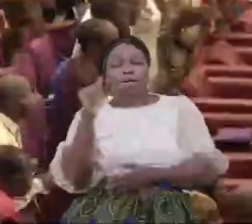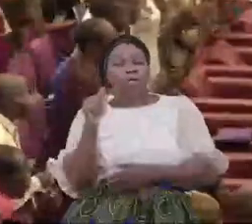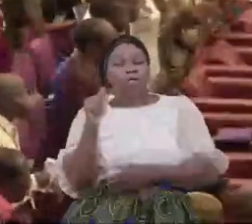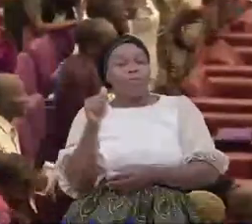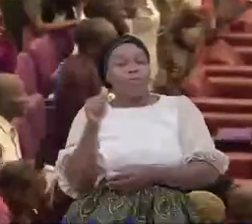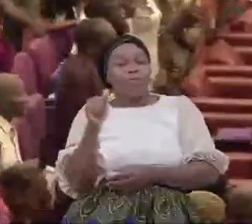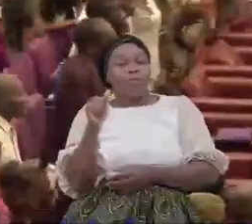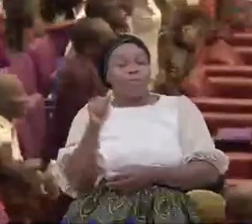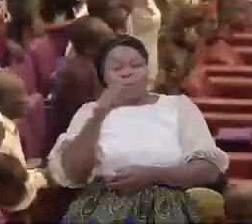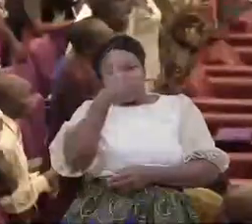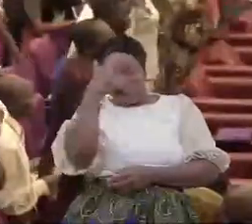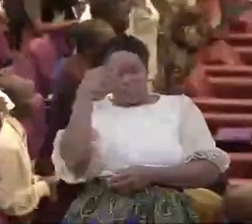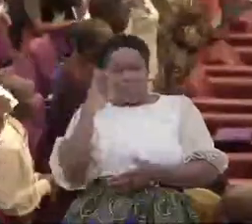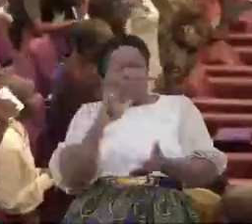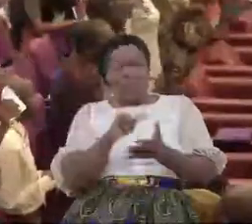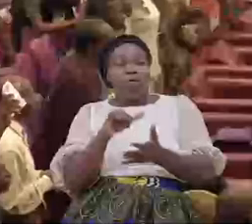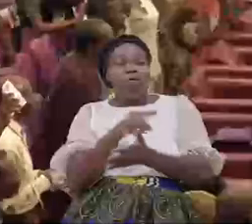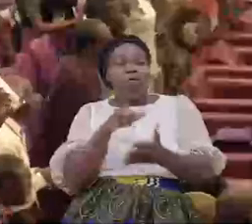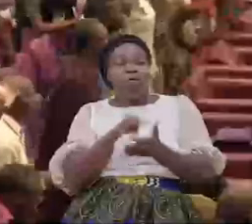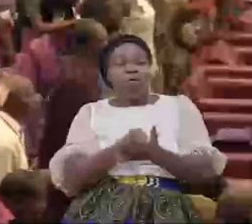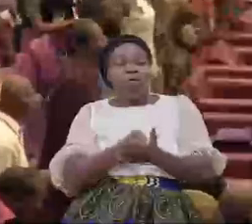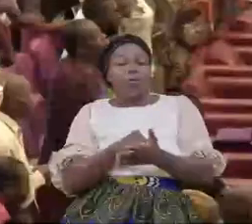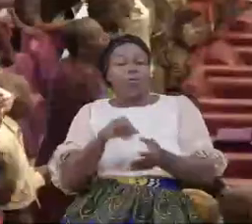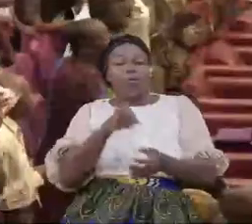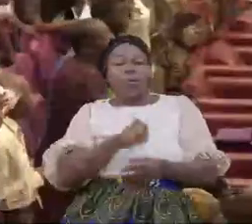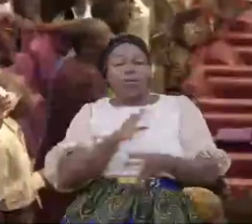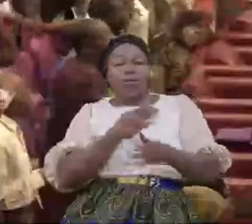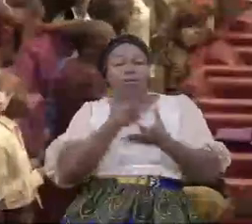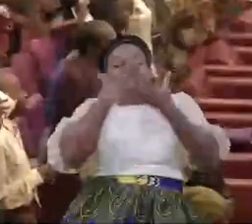C'est pourquoi je crie. Je crois.